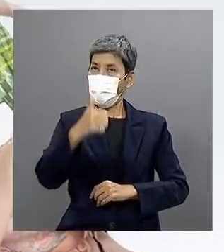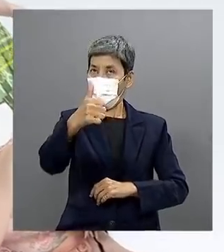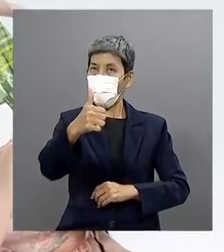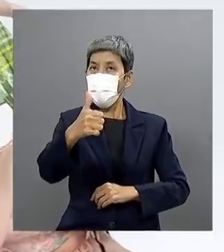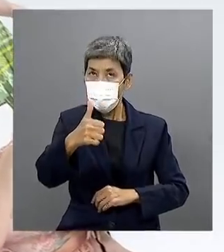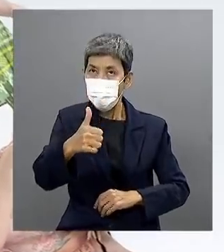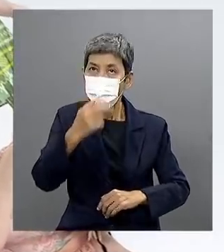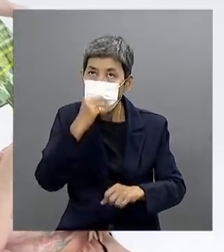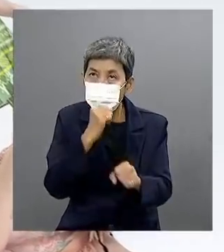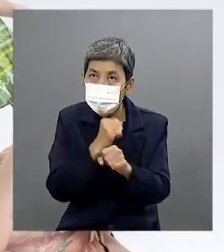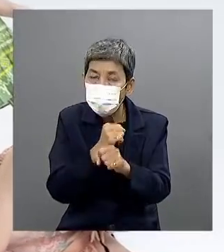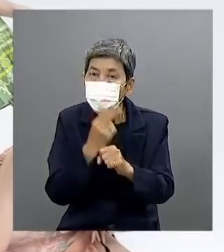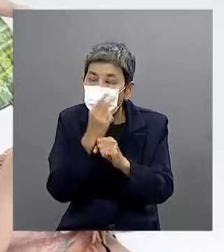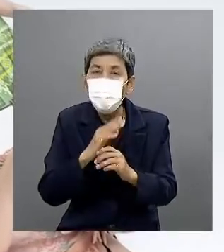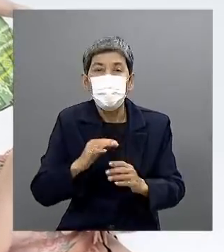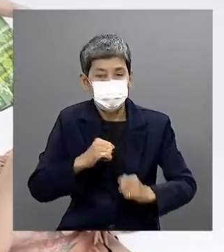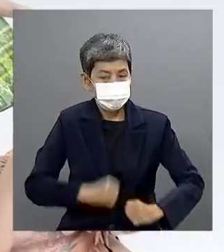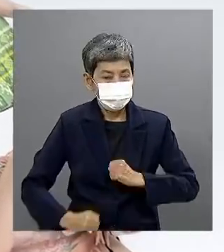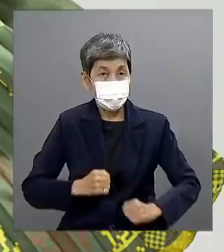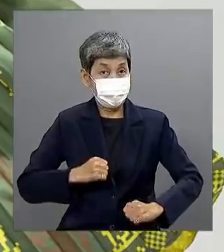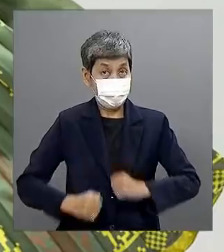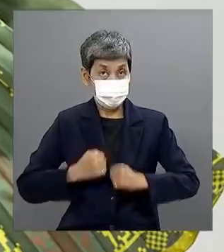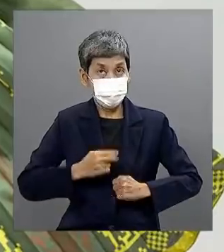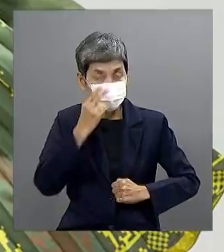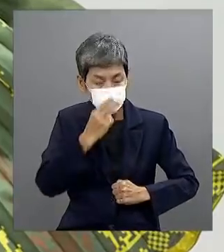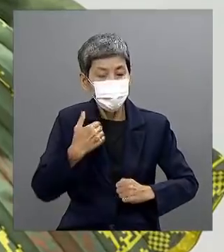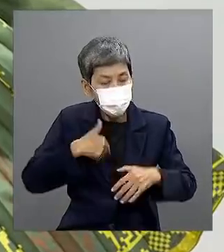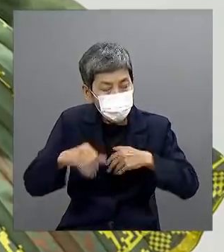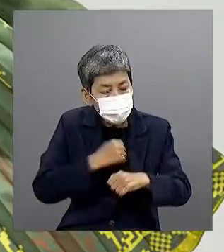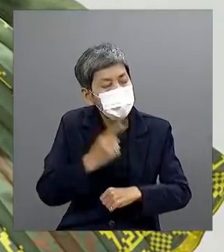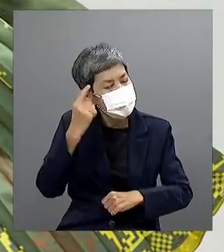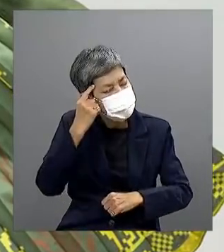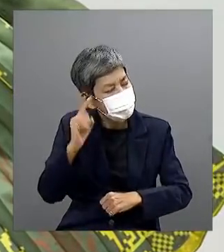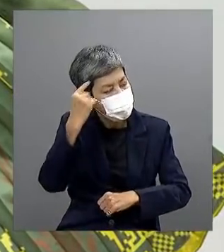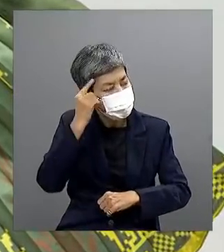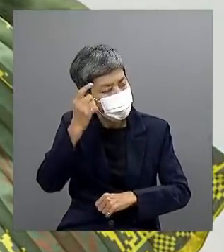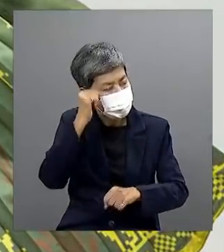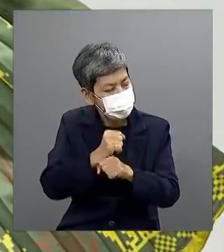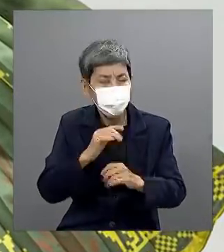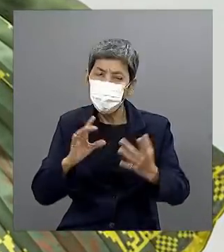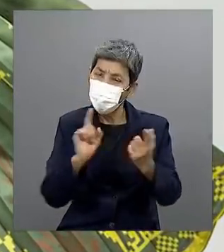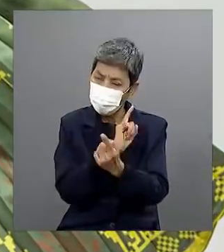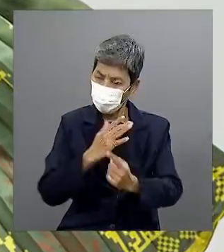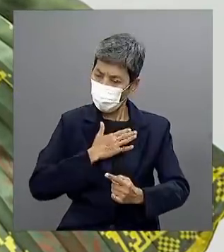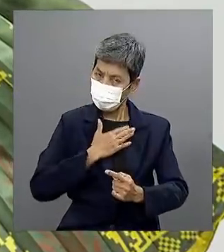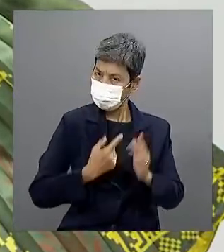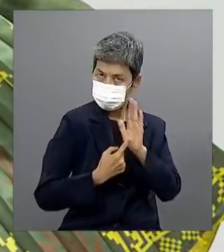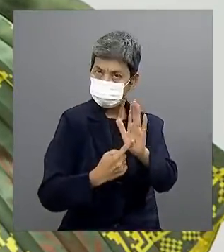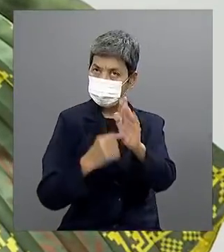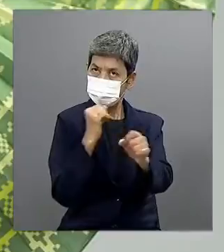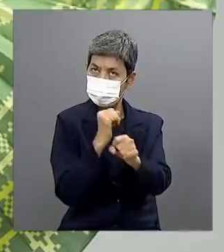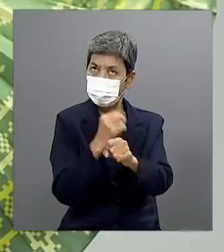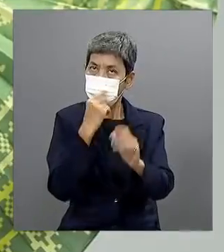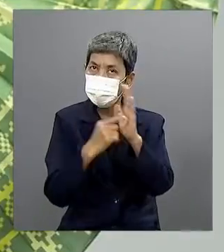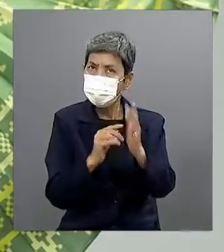การกระตุ้นให้คนรุ่นใหม่ให้เยาวชนในท้องถิ่นนั้นเนี่ยเกิดความคิดสร้างสรรค์เอาเอกลักษณ์เอาจุดเด่นตัวเองออกมาเห็นไหมฮ ะ เห็นไหมไม่จำเป็นจะต้